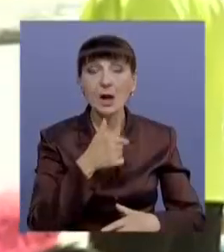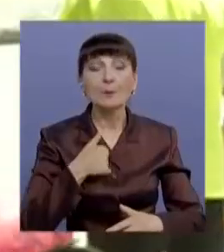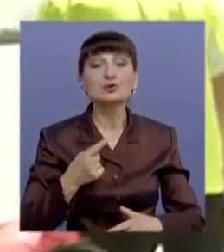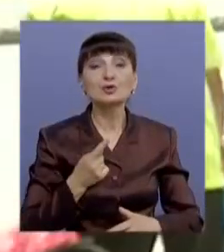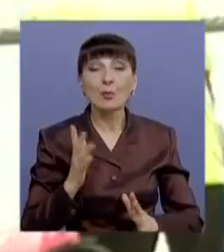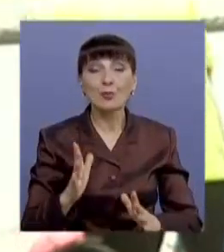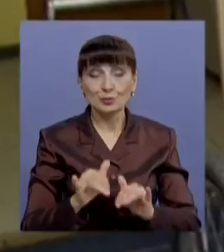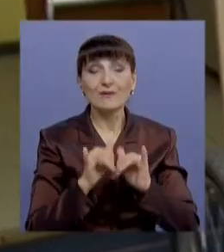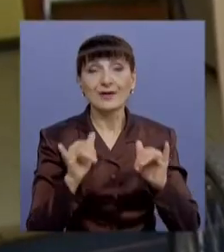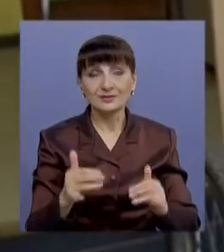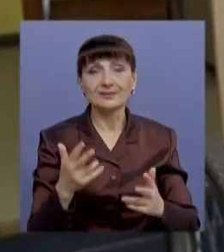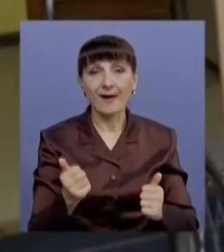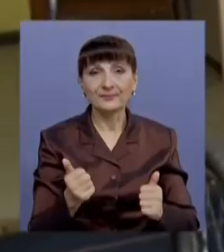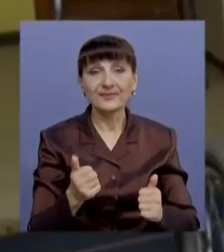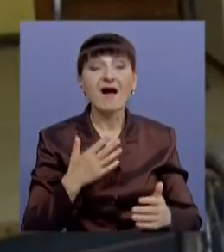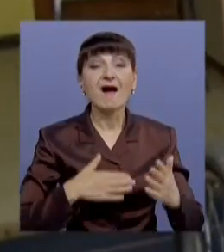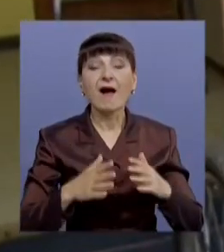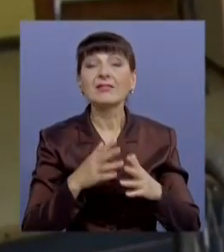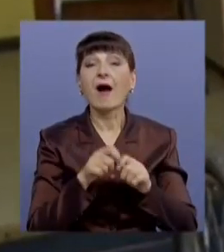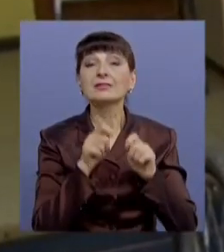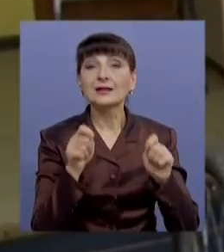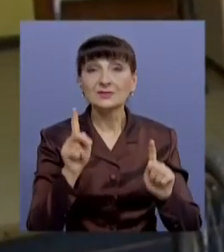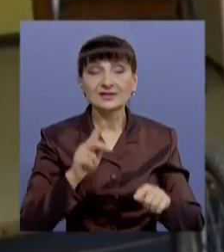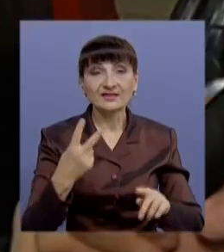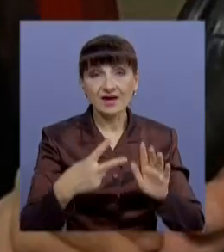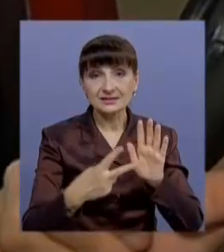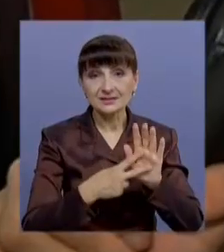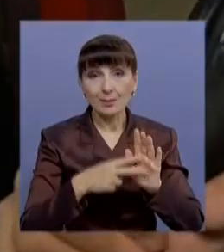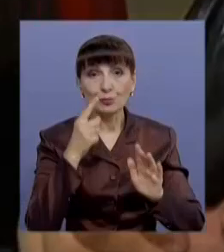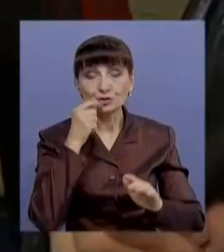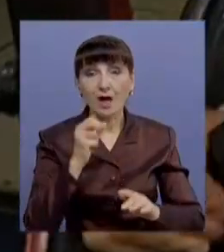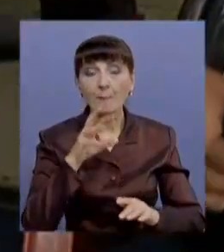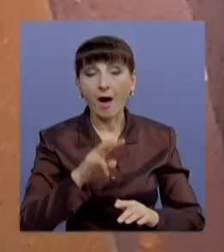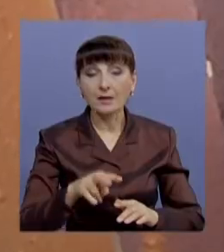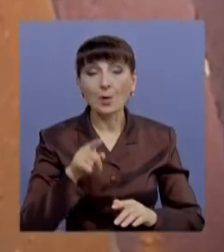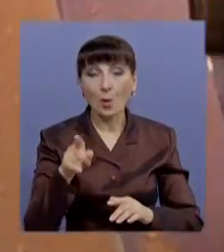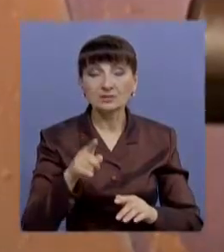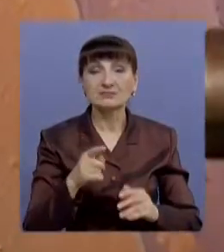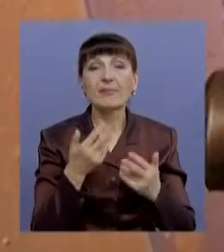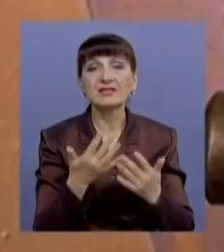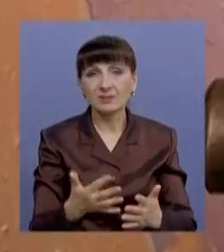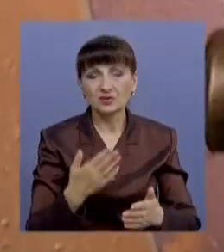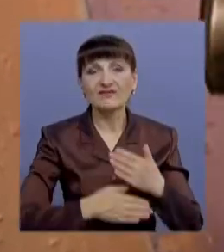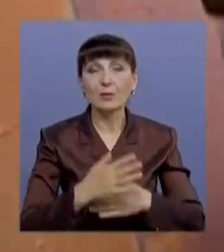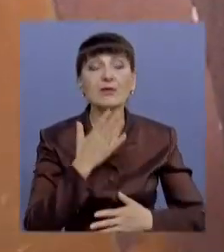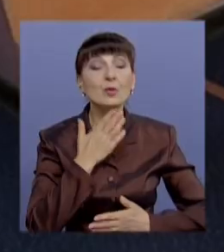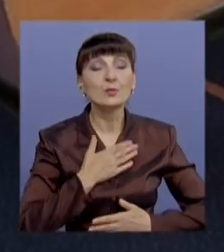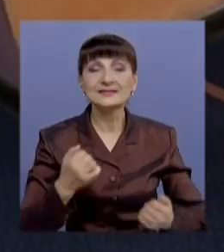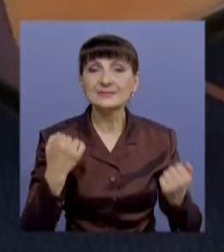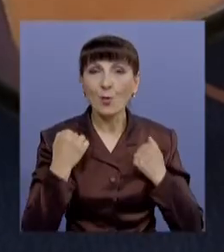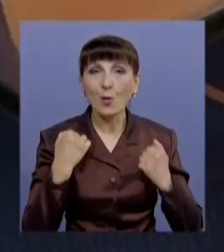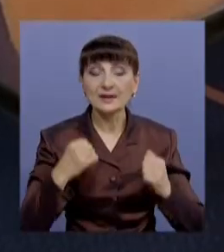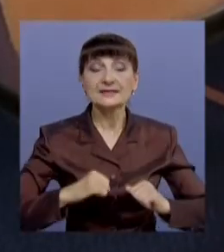ждем пополнения дальше. Рад открытию тренажерного зала и 27-летний Аман. Парень с особыми потребностями обожает спорт. Говорит, что